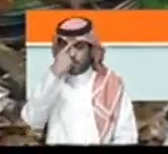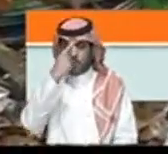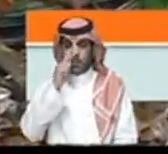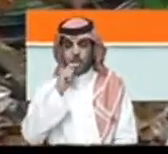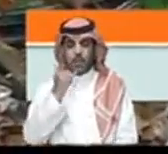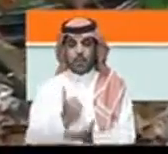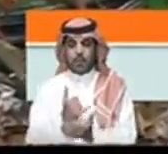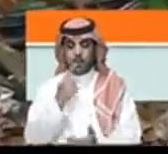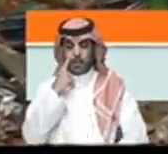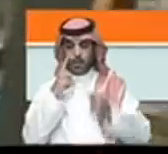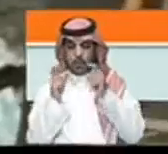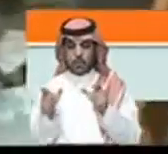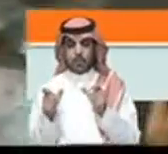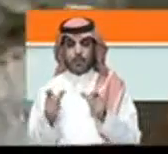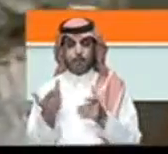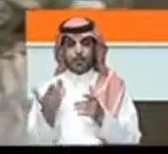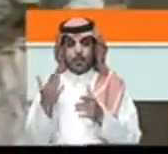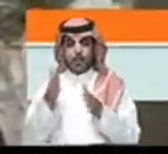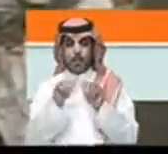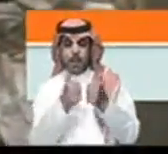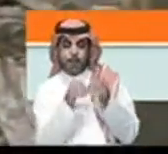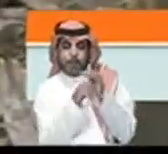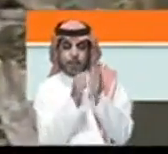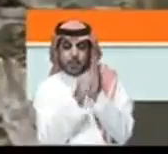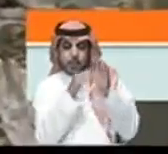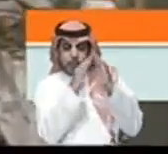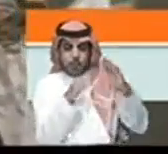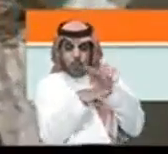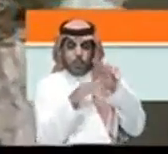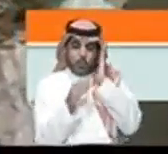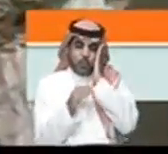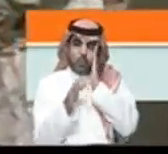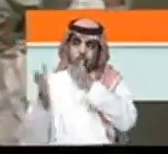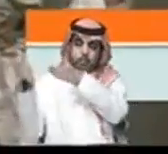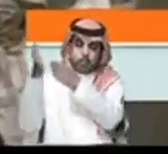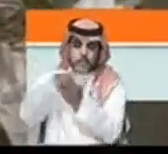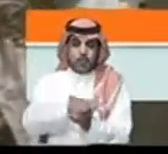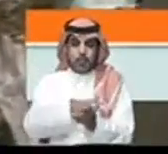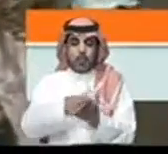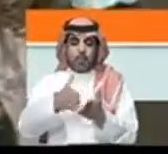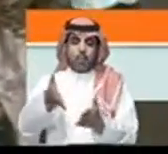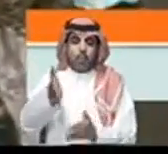ان عائلات اعمال البناء كانوا نائمين داخل الاكواخ عندما حدث الانهيار